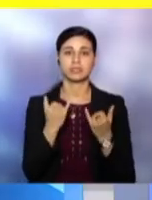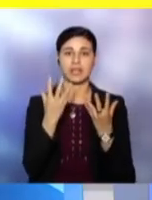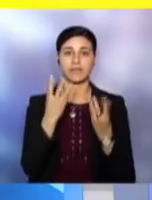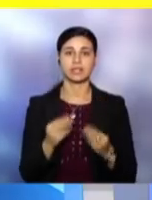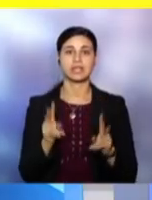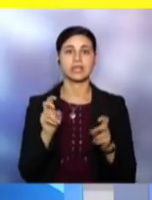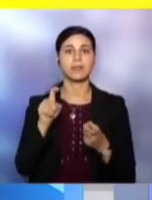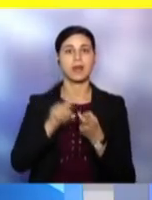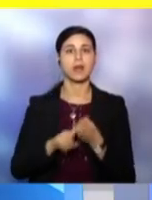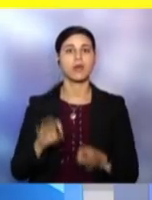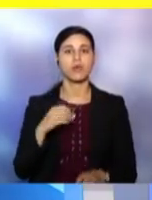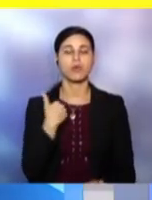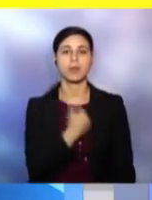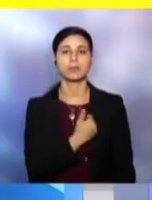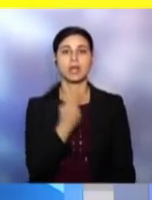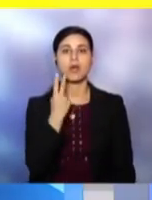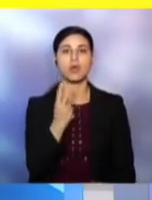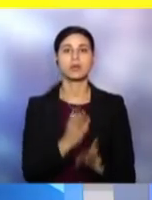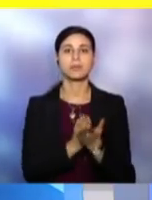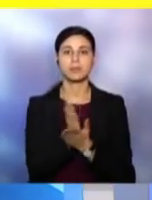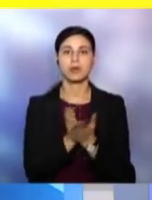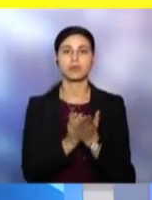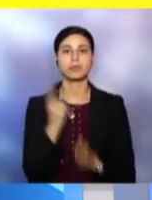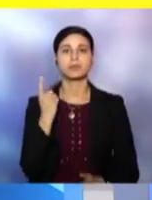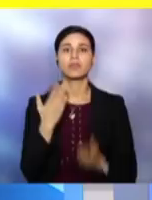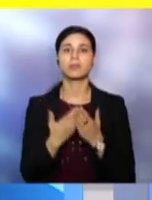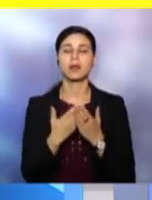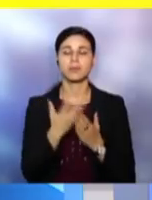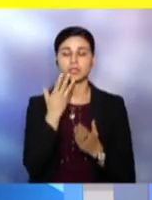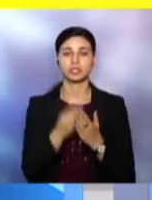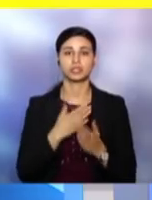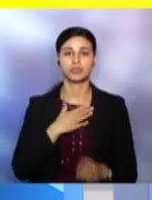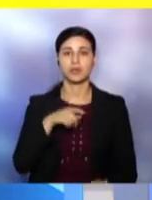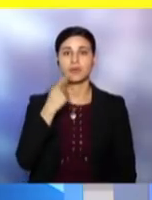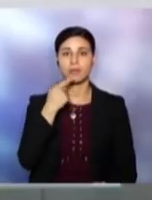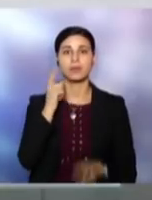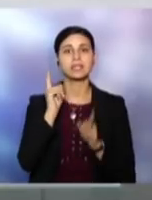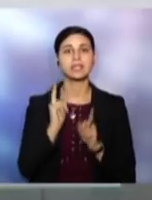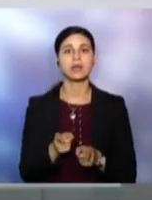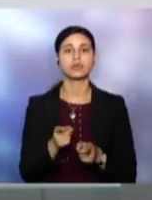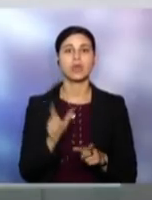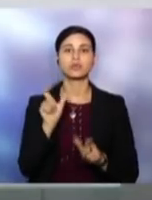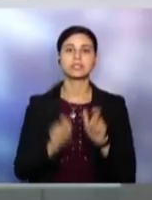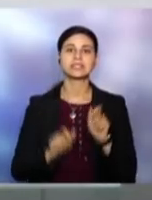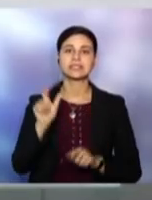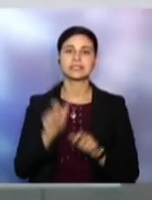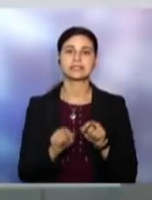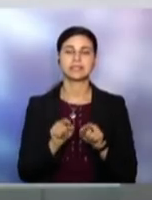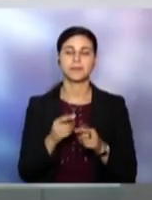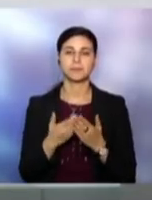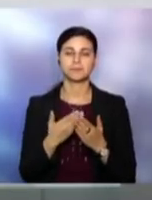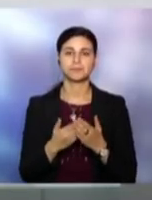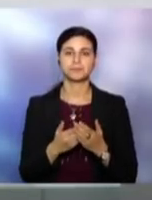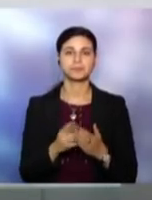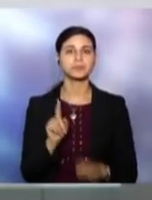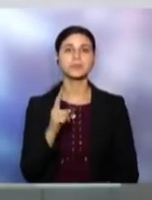თემას დაუკავშირო ორი მიმართულებით. პირველი, თუ ჩვენ ლაპარაკობთ ნატურალური რძეზე და ნატურალური რძის პროდუქტებზე,